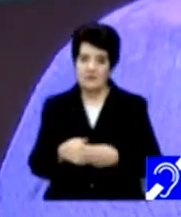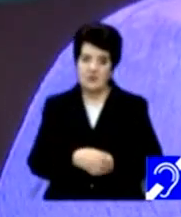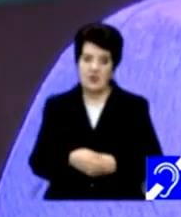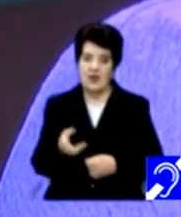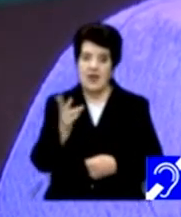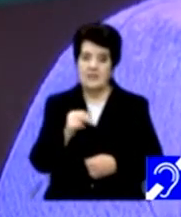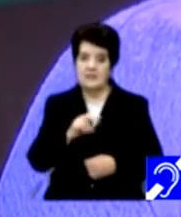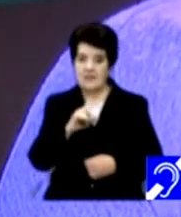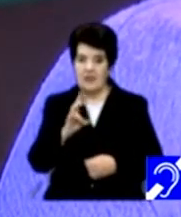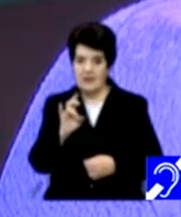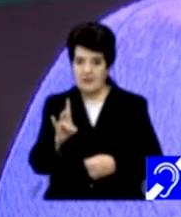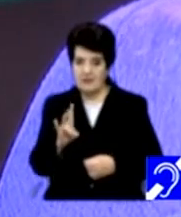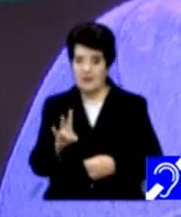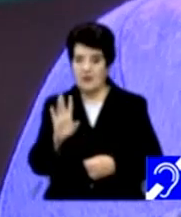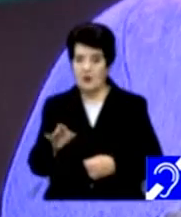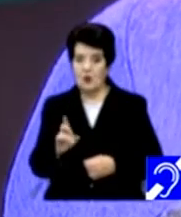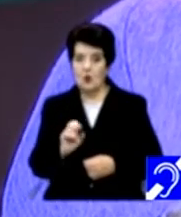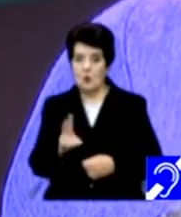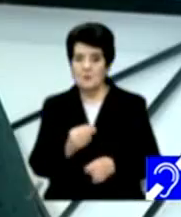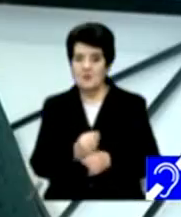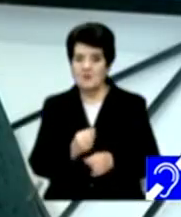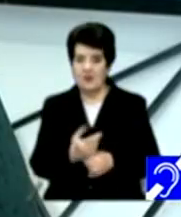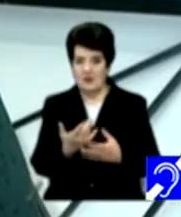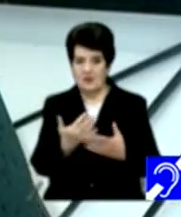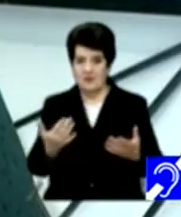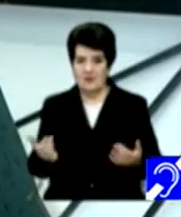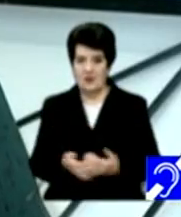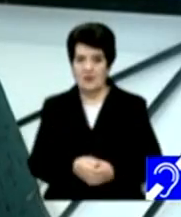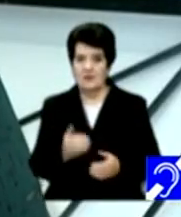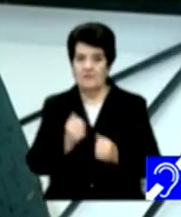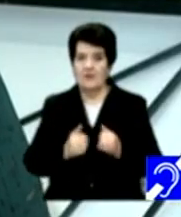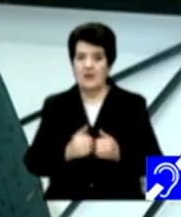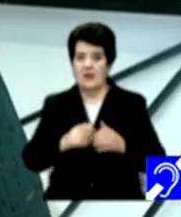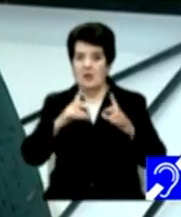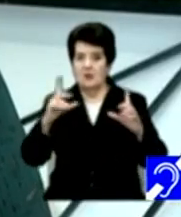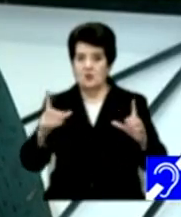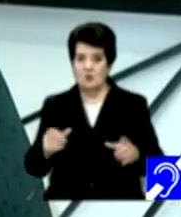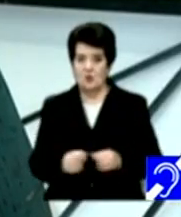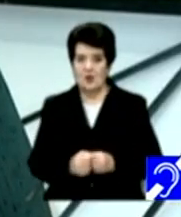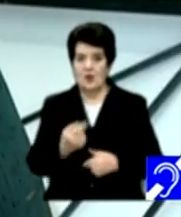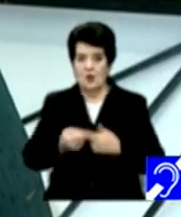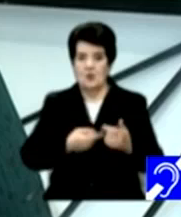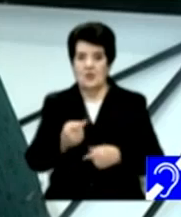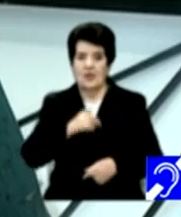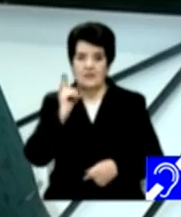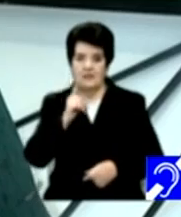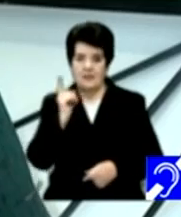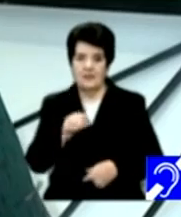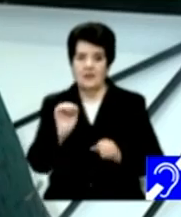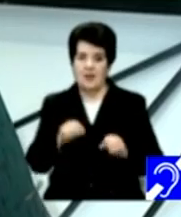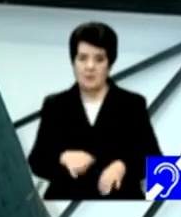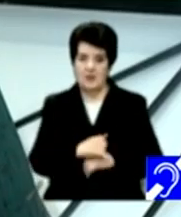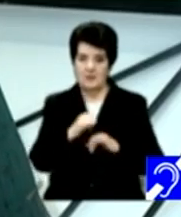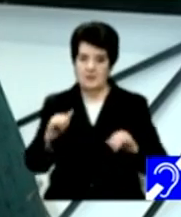design grafic au învățat cum să creeze o identitate vizuală. Techwheel în fiecare școală își propune să dezvolte o generație de tineri capabilă